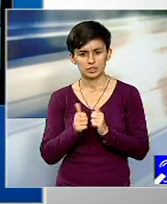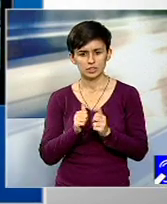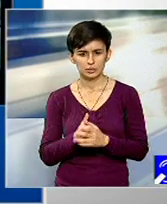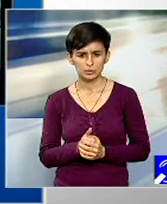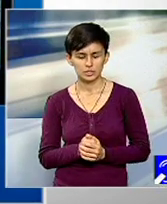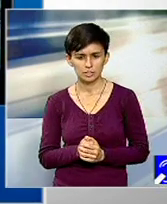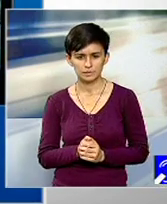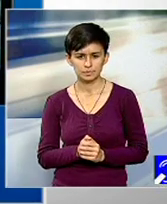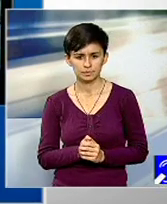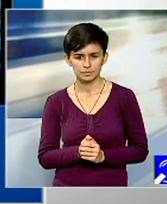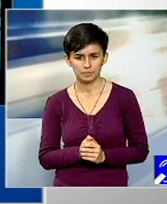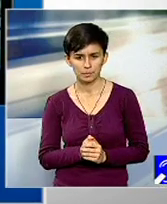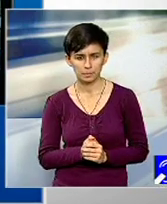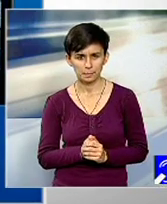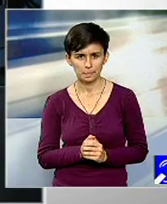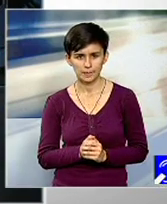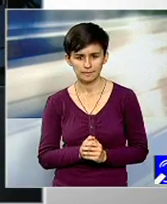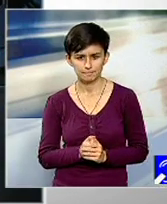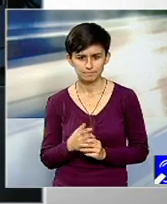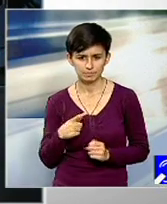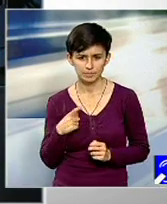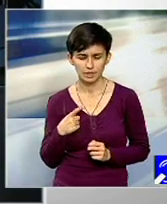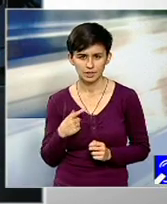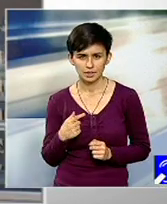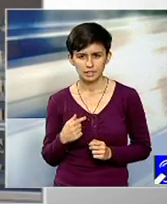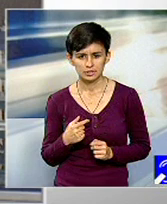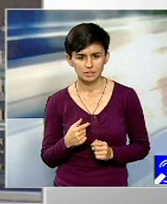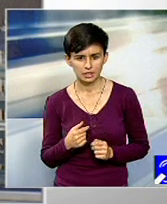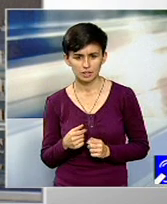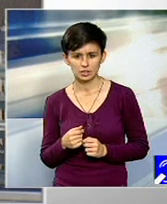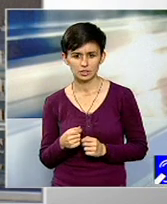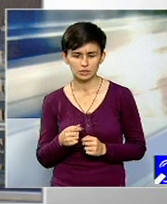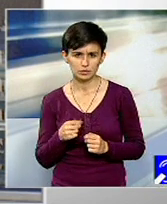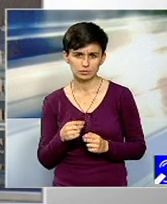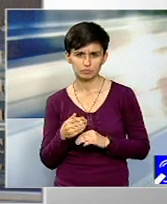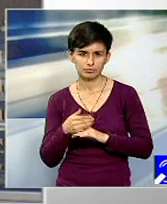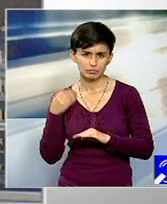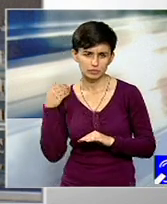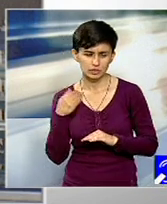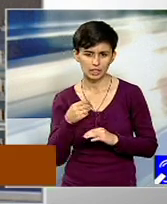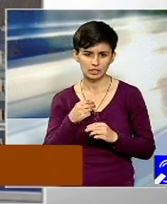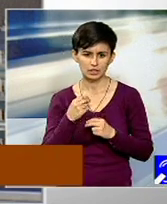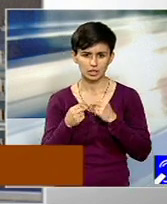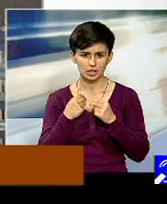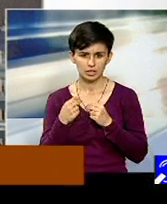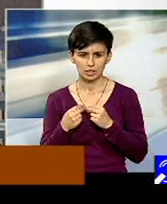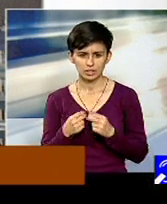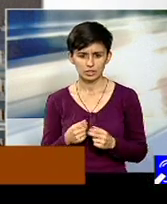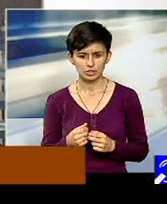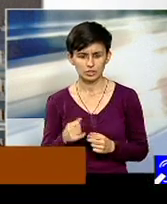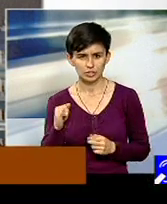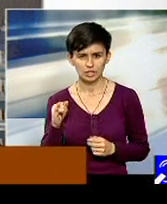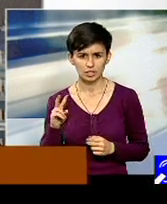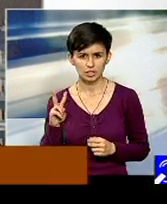spunem așa, strămoș al actualelor jocuri Invictus. Exact. Nu? În școală la noi l-a adus domnul Furda Tiberiu,